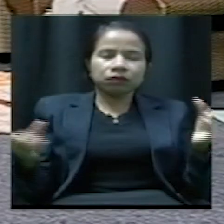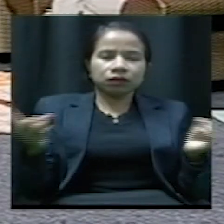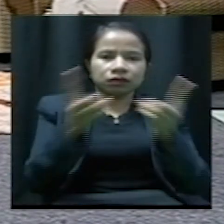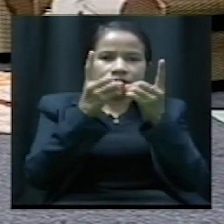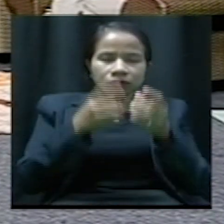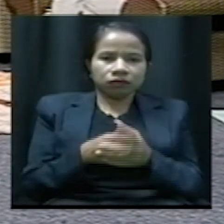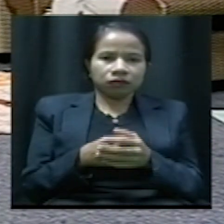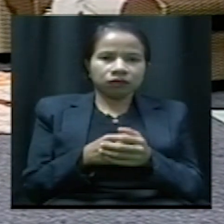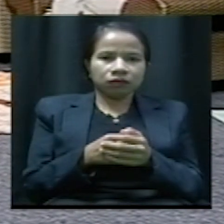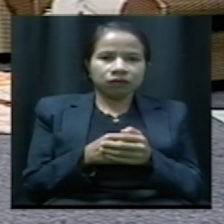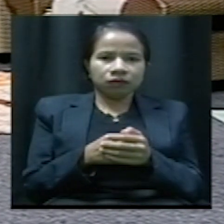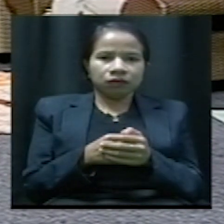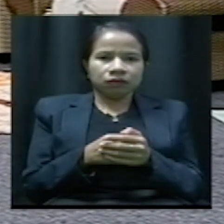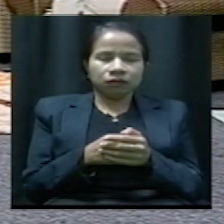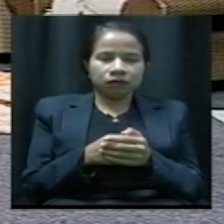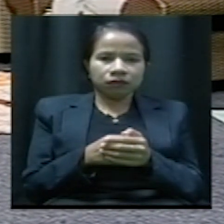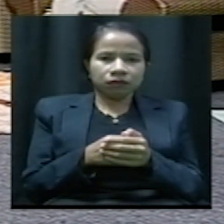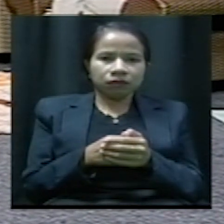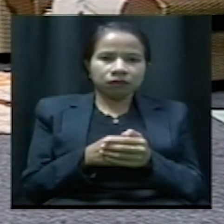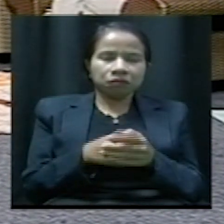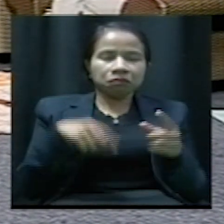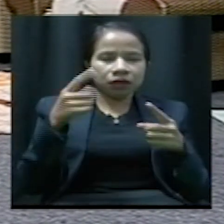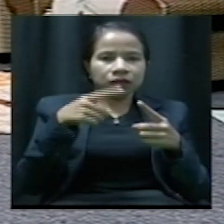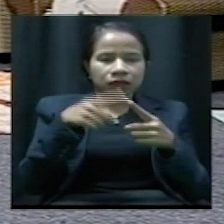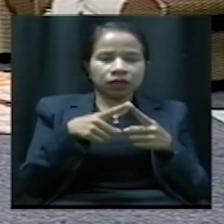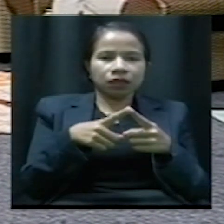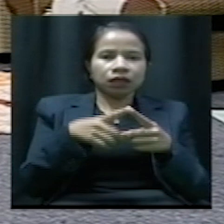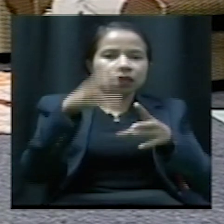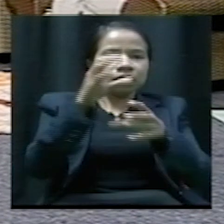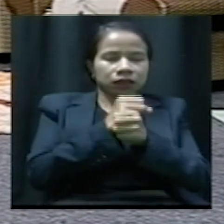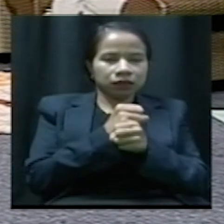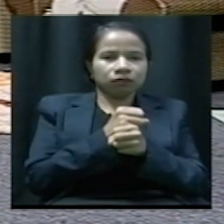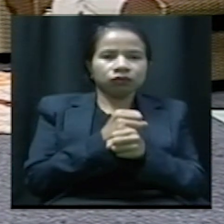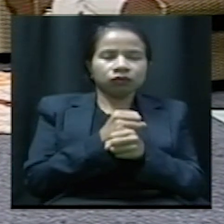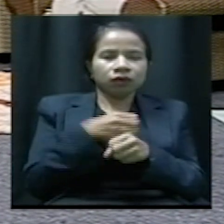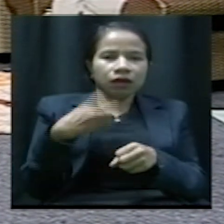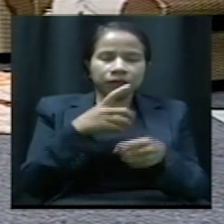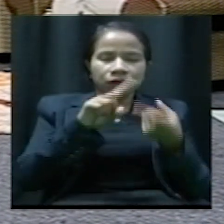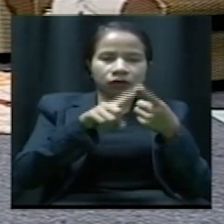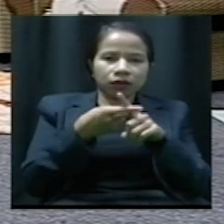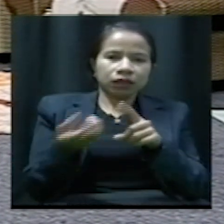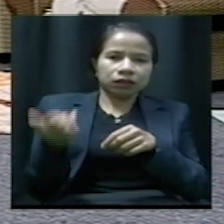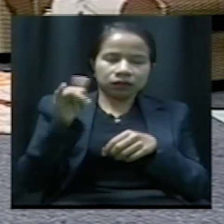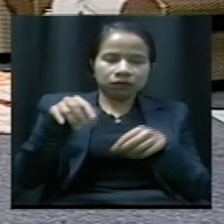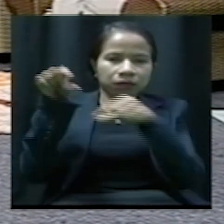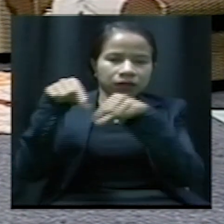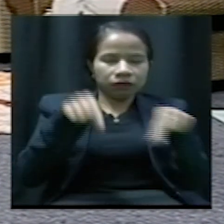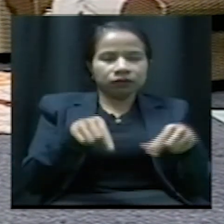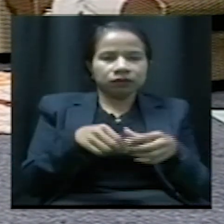kare ba hira sira sira simu ami ami na maluko deficiency ne ma ba tu formación formación ne